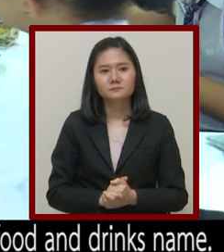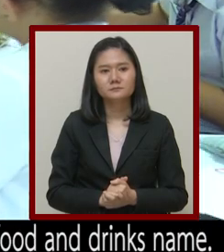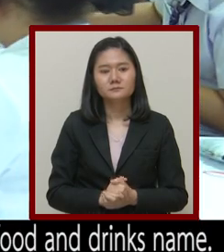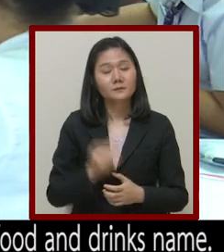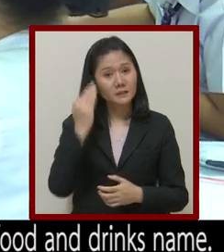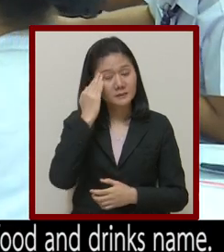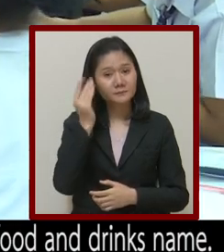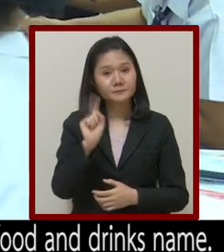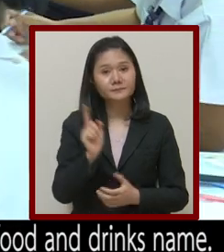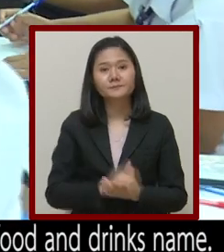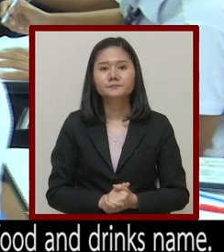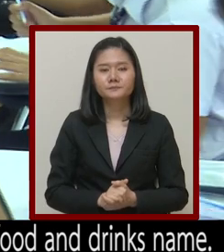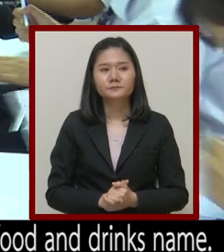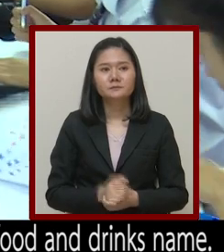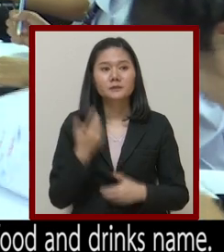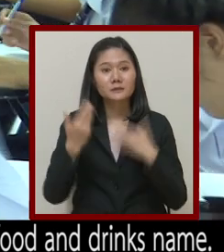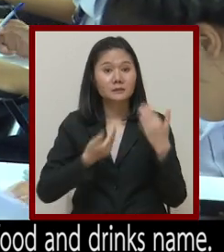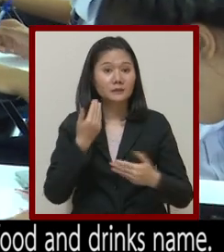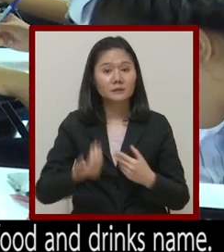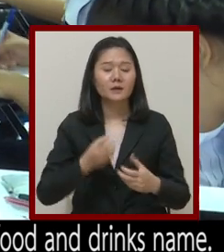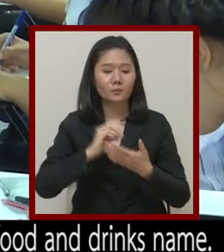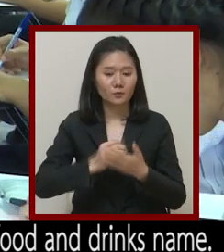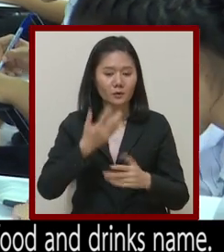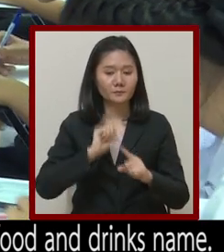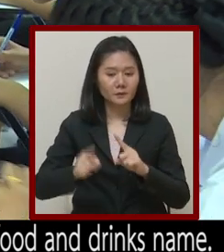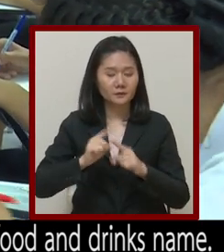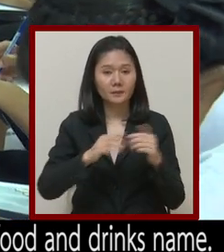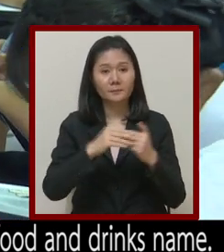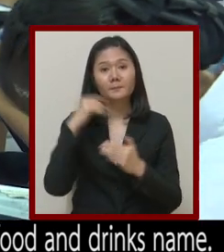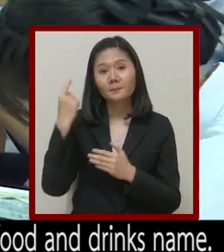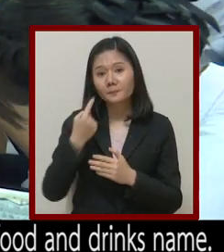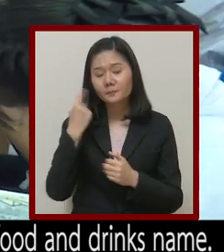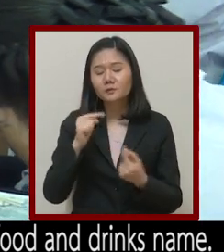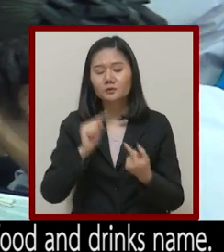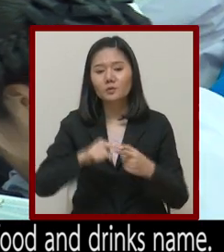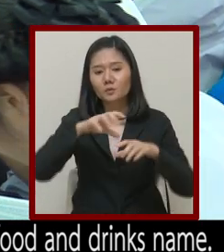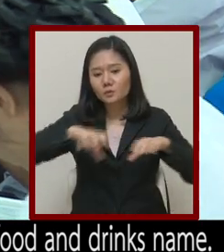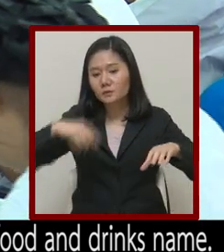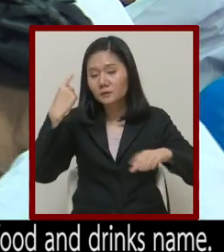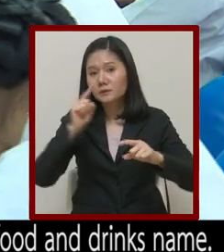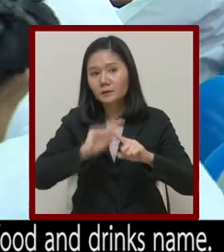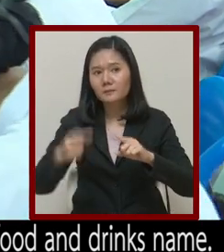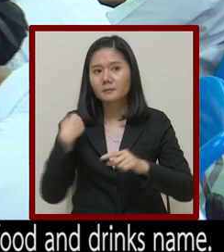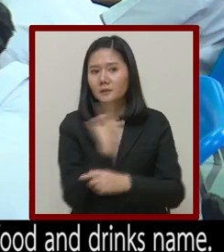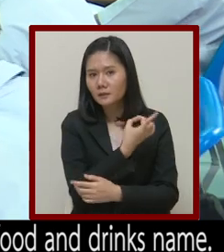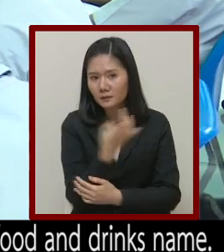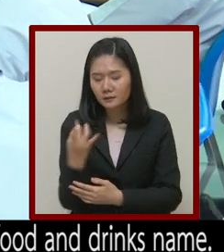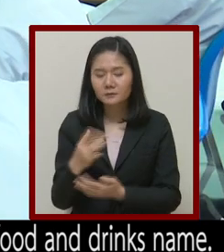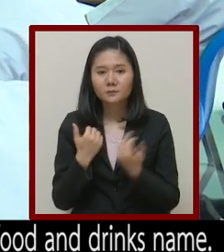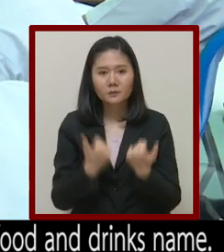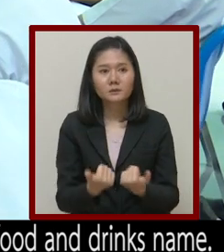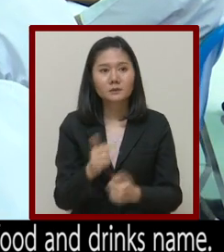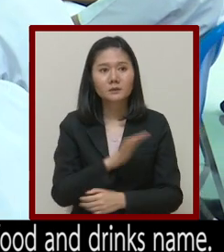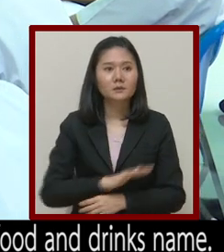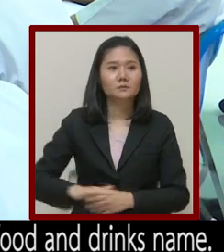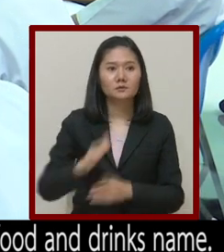เราทราบไปแล้วถูกไหมคะว่ากิจกรรมในโปรแกรมการนำเที่ยวในทัวร์แต่ละทัวร์เนี่ยมันมีอะไรบ้างเดี๋ยวครูจะให้